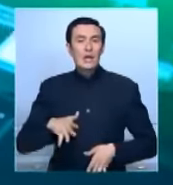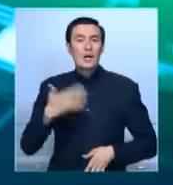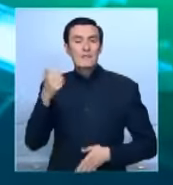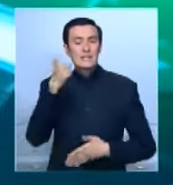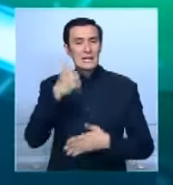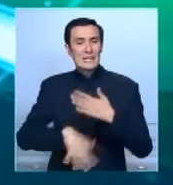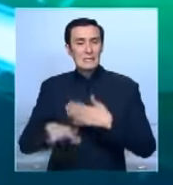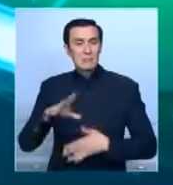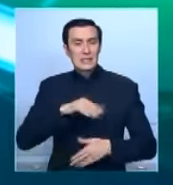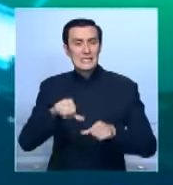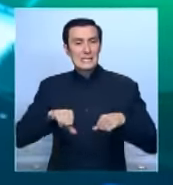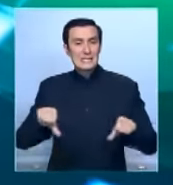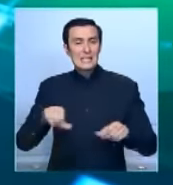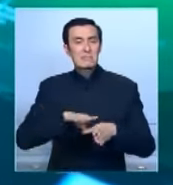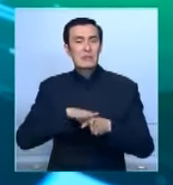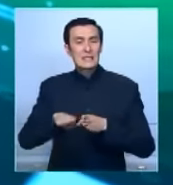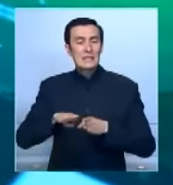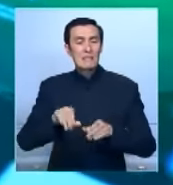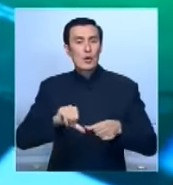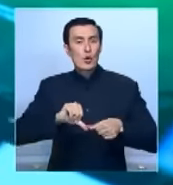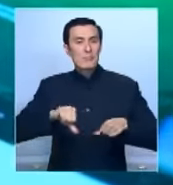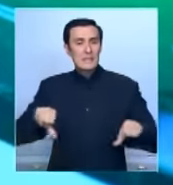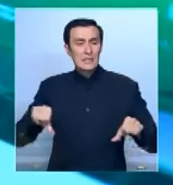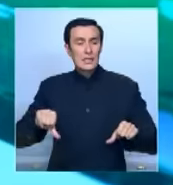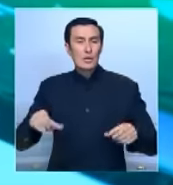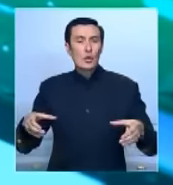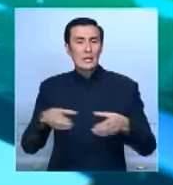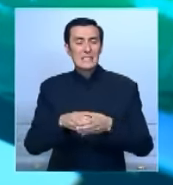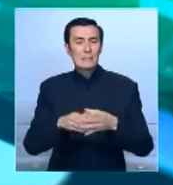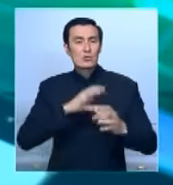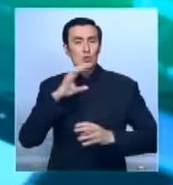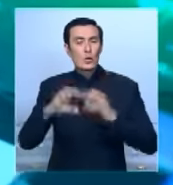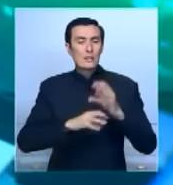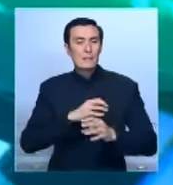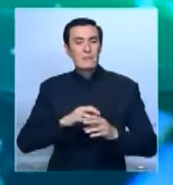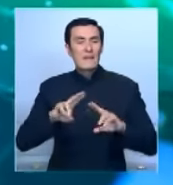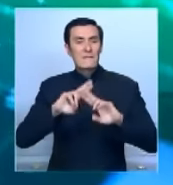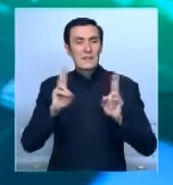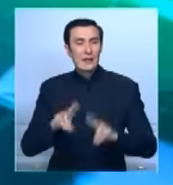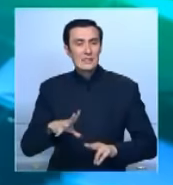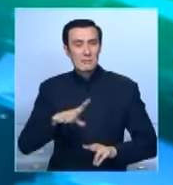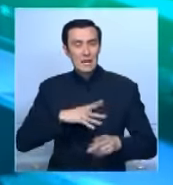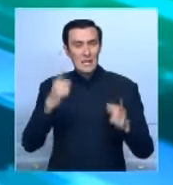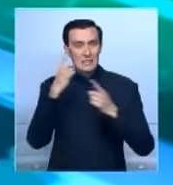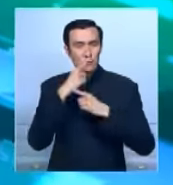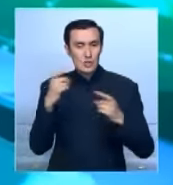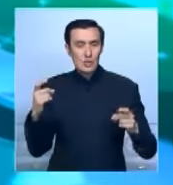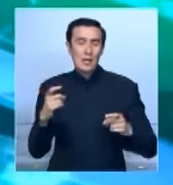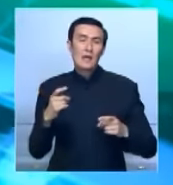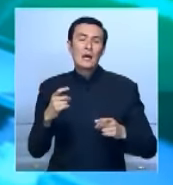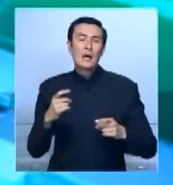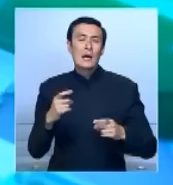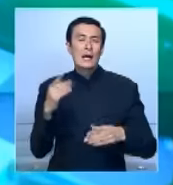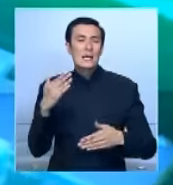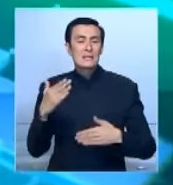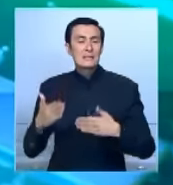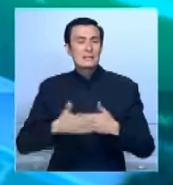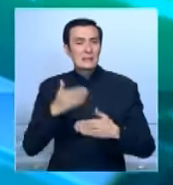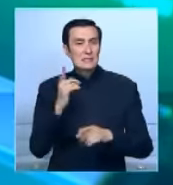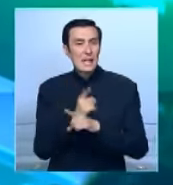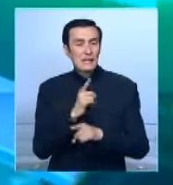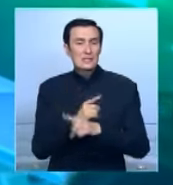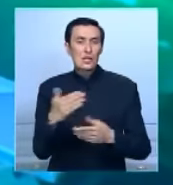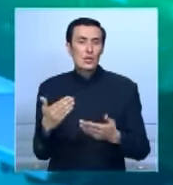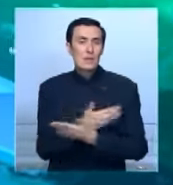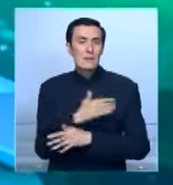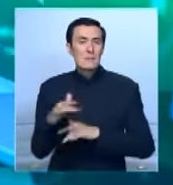грузинской столице прошло заседание исполнительного комитета и конгресса Международной федерации, где озвучили традиционные санкции и новые меры